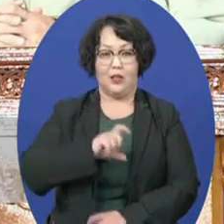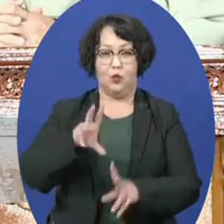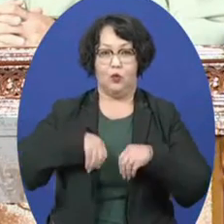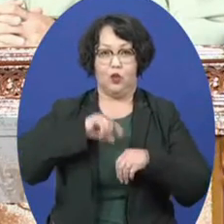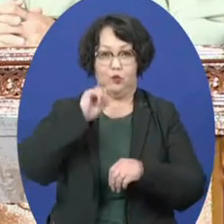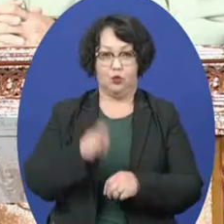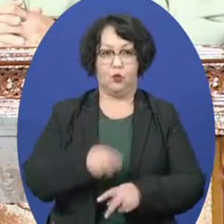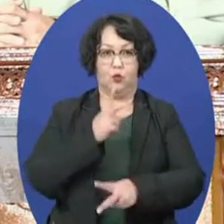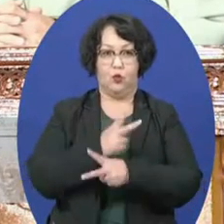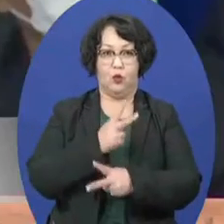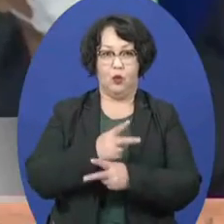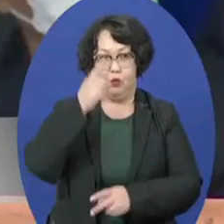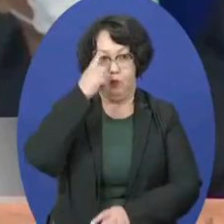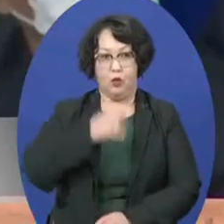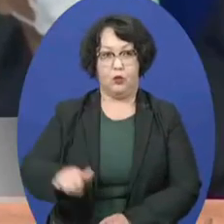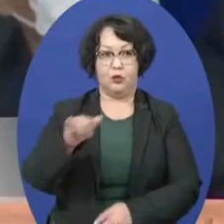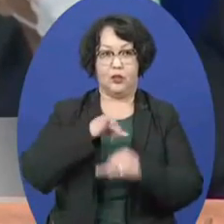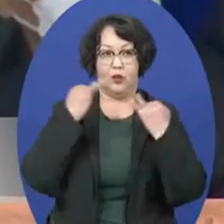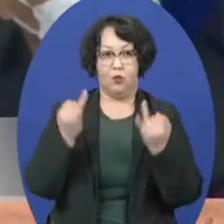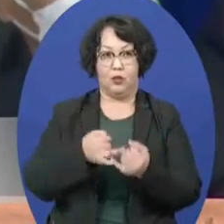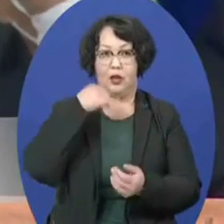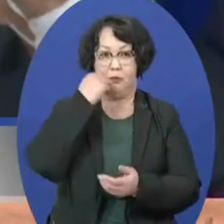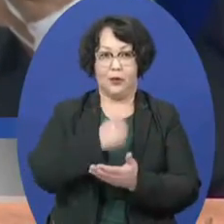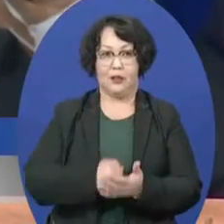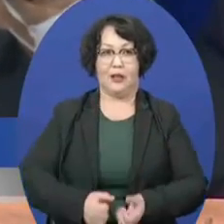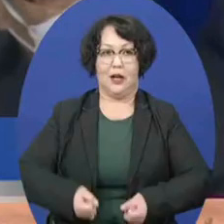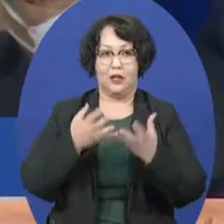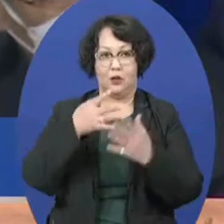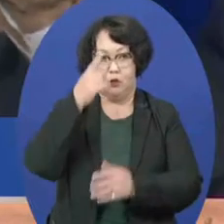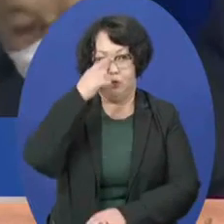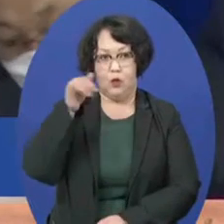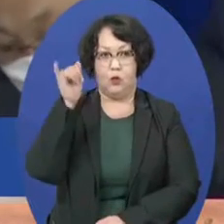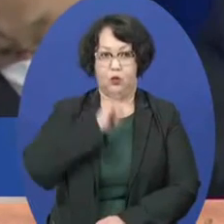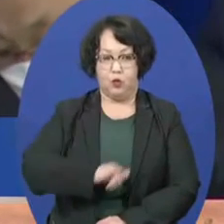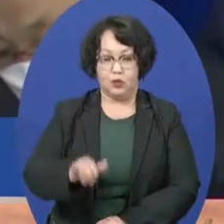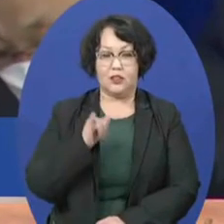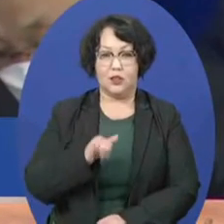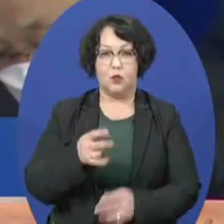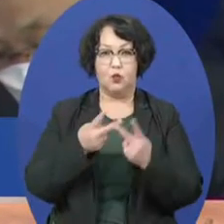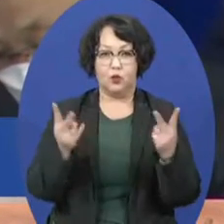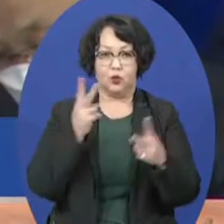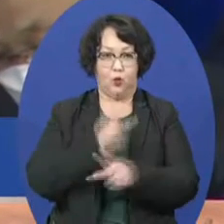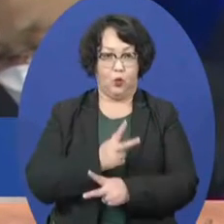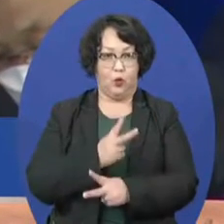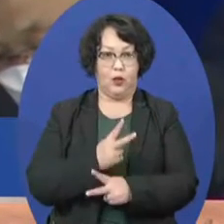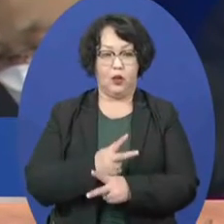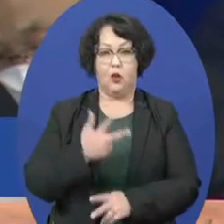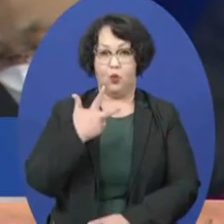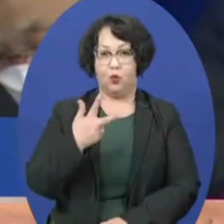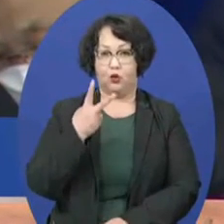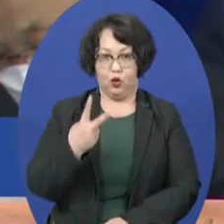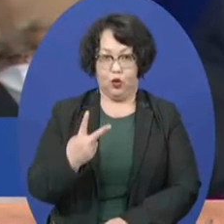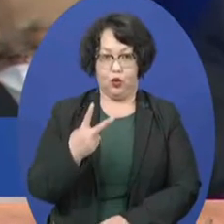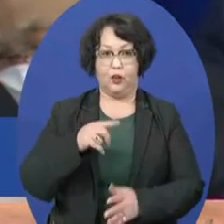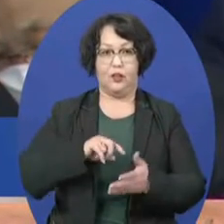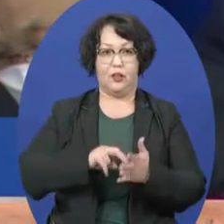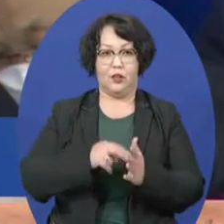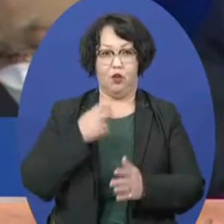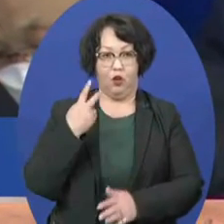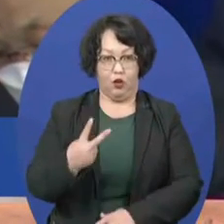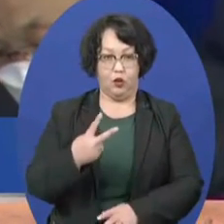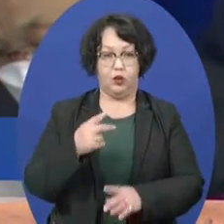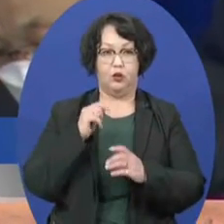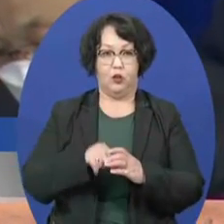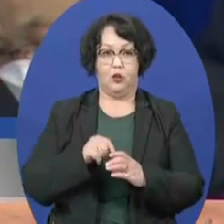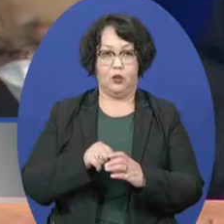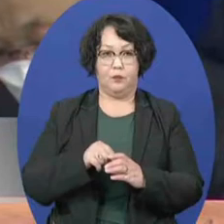нь хүлээн зөвшөөрсөн хуулийг Монгол улсын хурлаас баталсан. Одоо Монгол улсын үндсэн хуулийн 32 дугаар зүйлийн 2 зааснаар